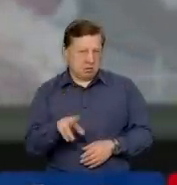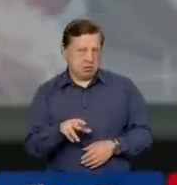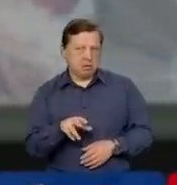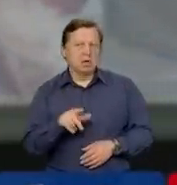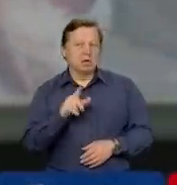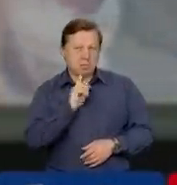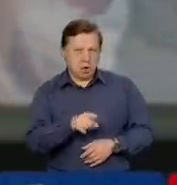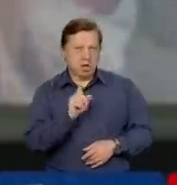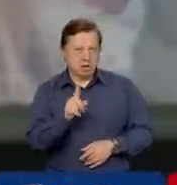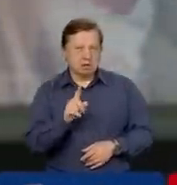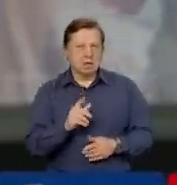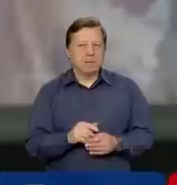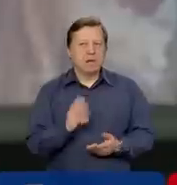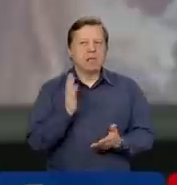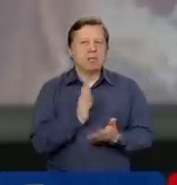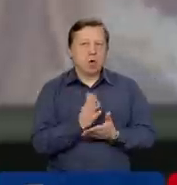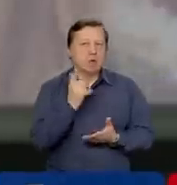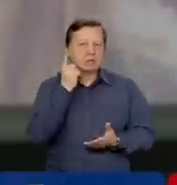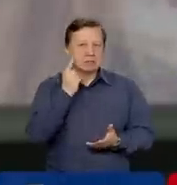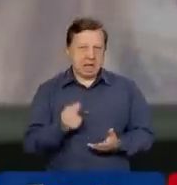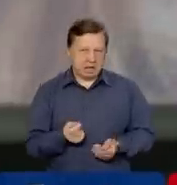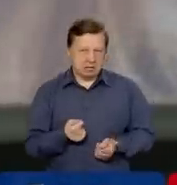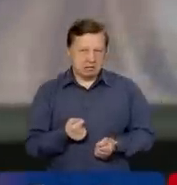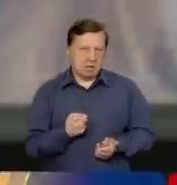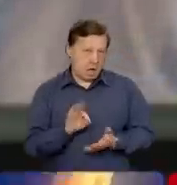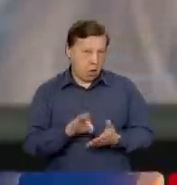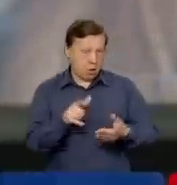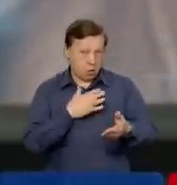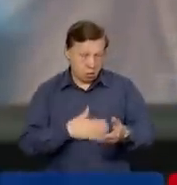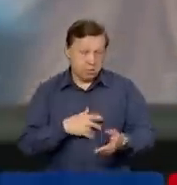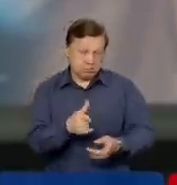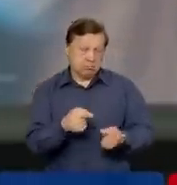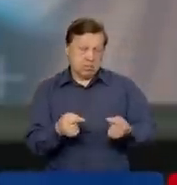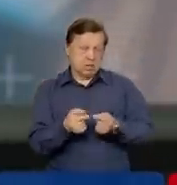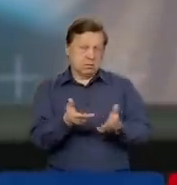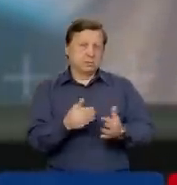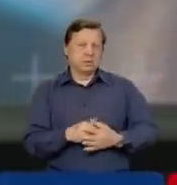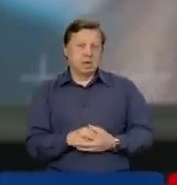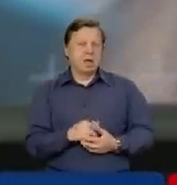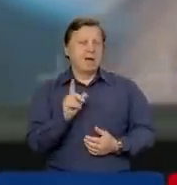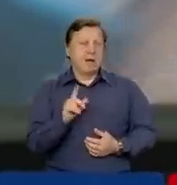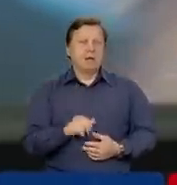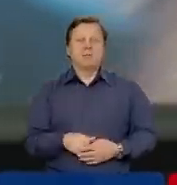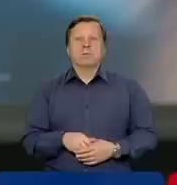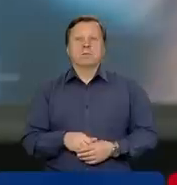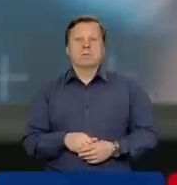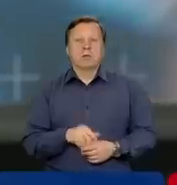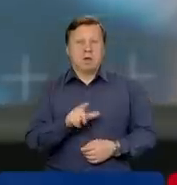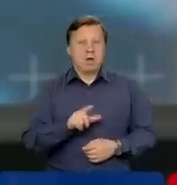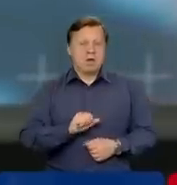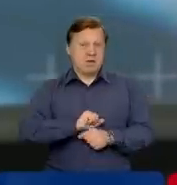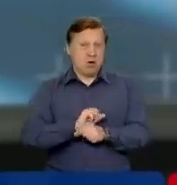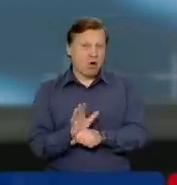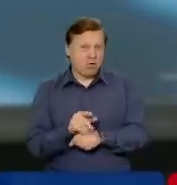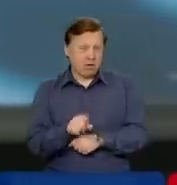ze względów smakowych, jeżeli takie smaki akurat pani odpowiadają. Natomiast w kontekście